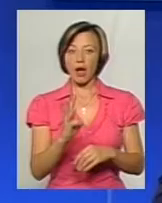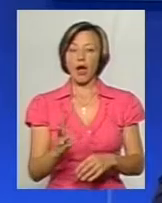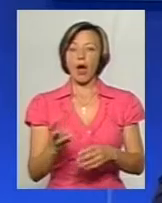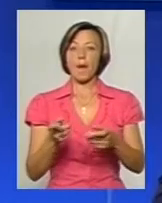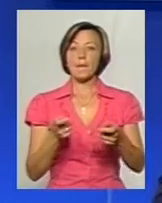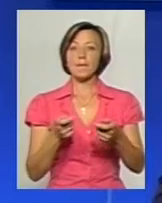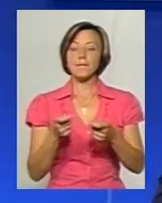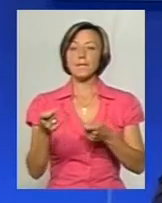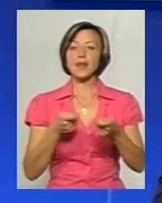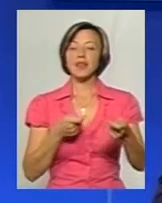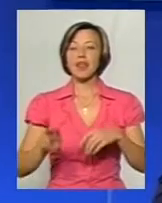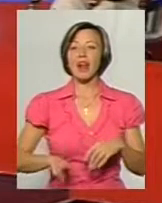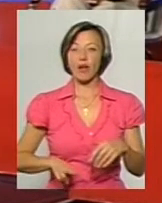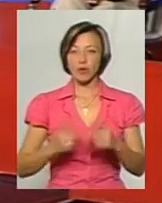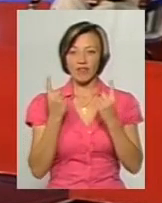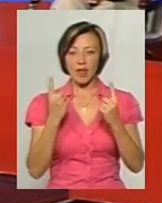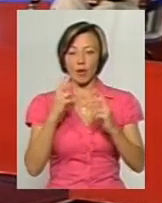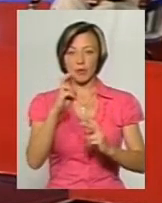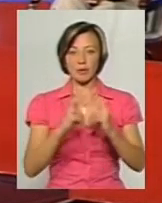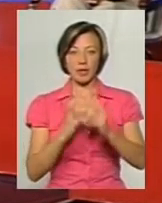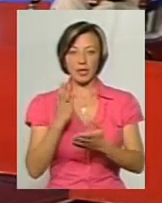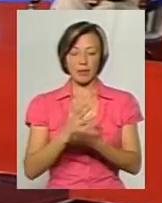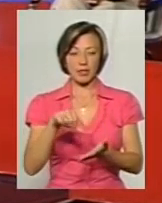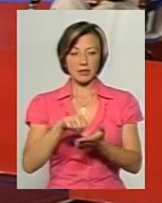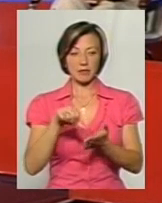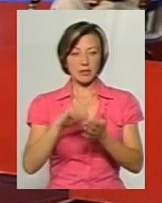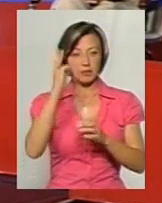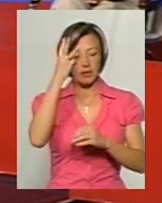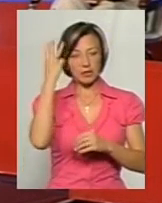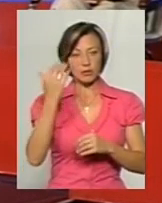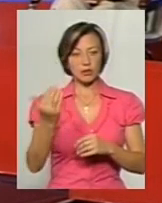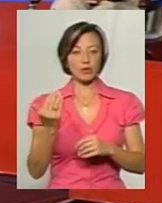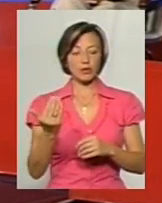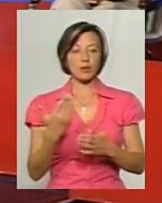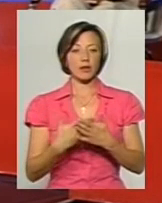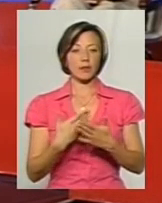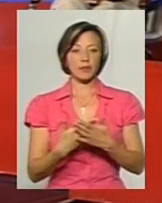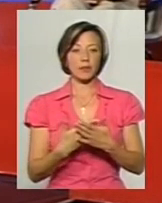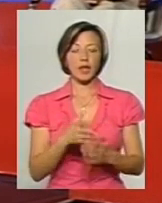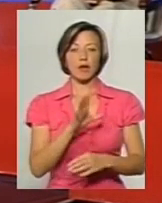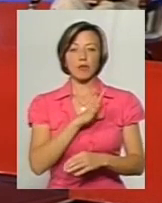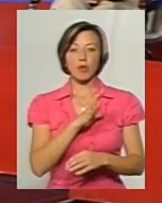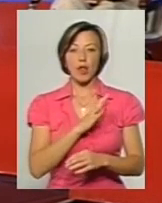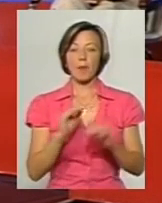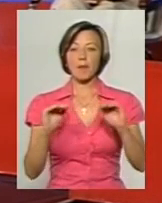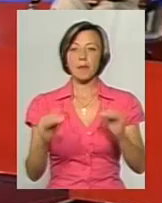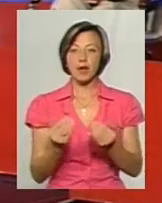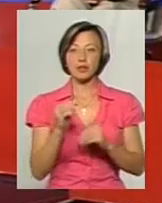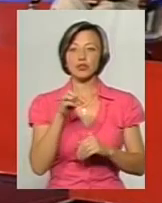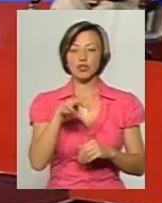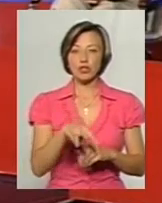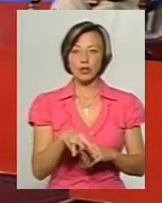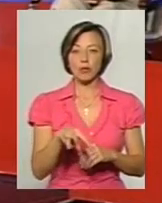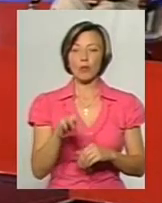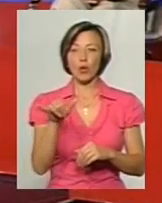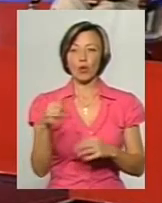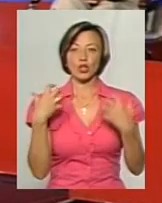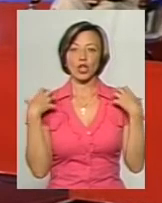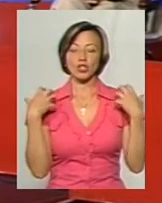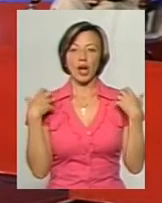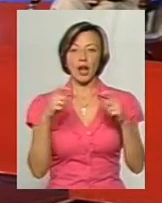великому підприємстві, які у нас сьогодні є представники з Хмельницької сторони, наприклад, була б нижчою, ніж у